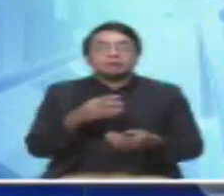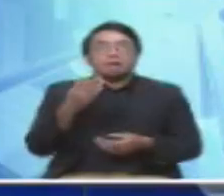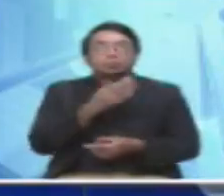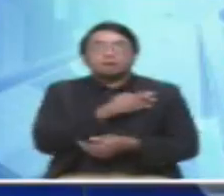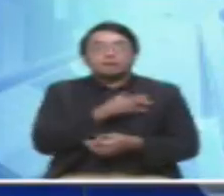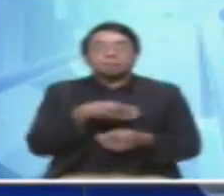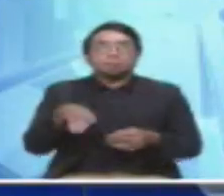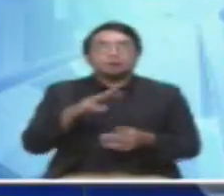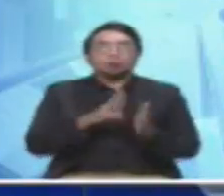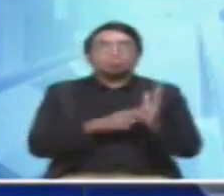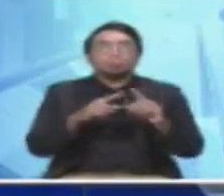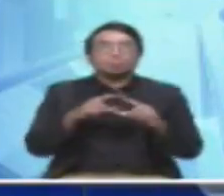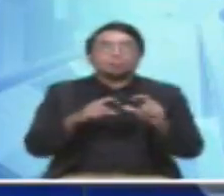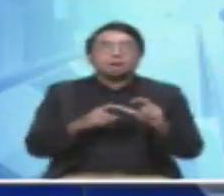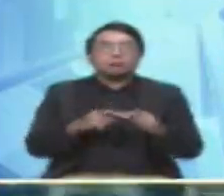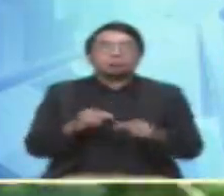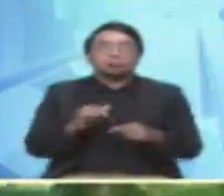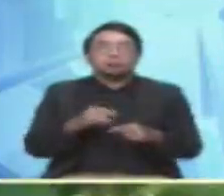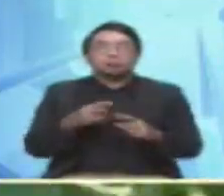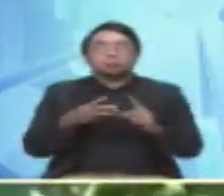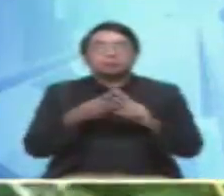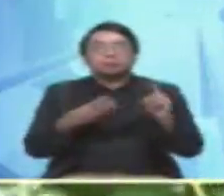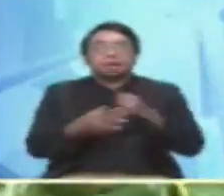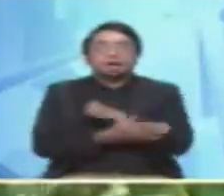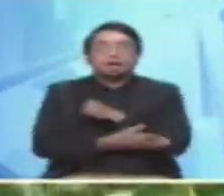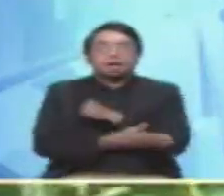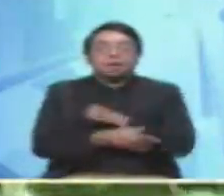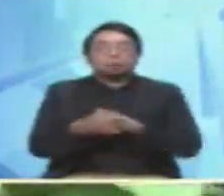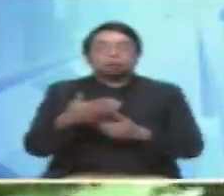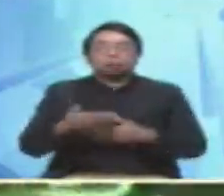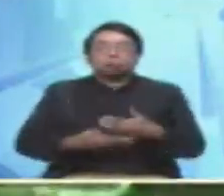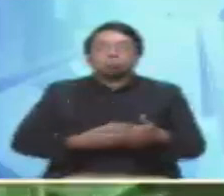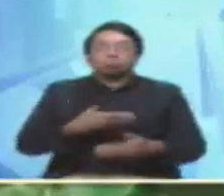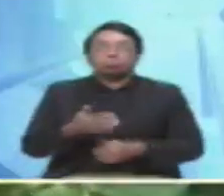Kabupaten Banjarnegara terus dilakukan penyisiran. Faisal.